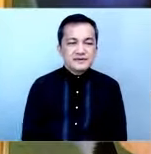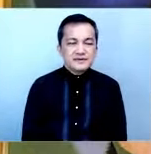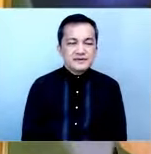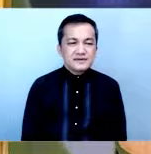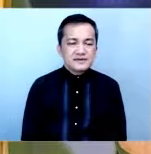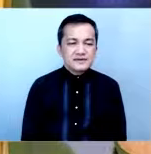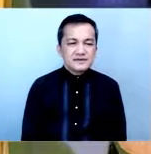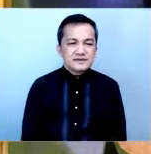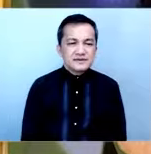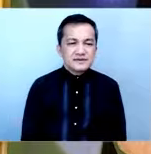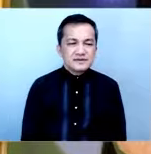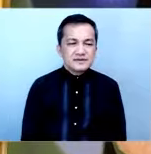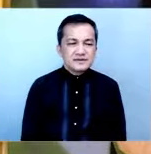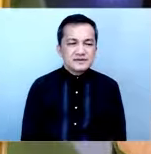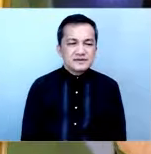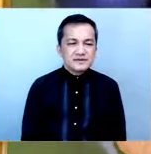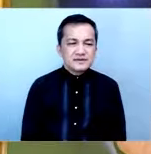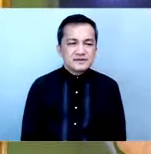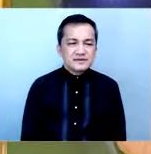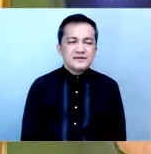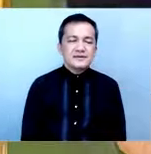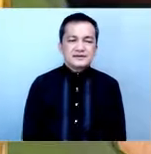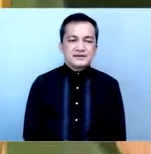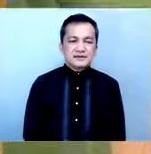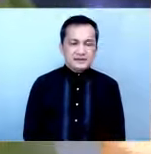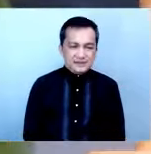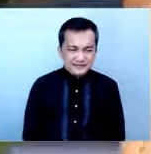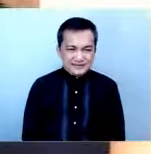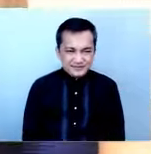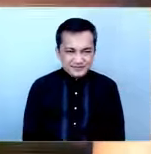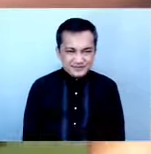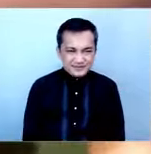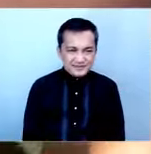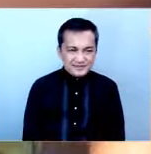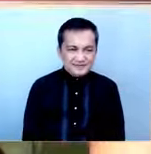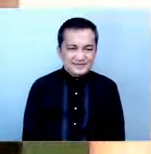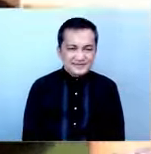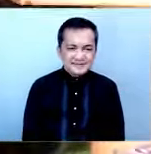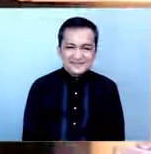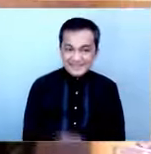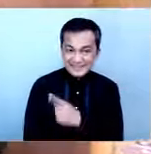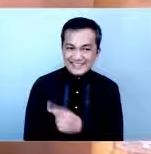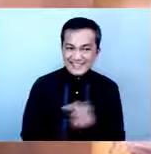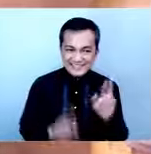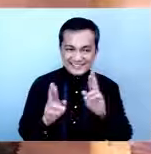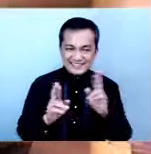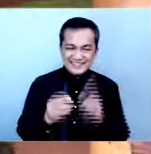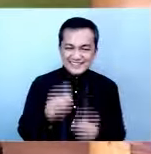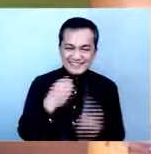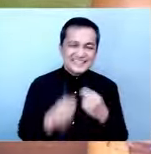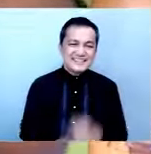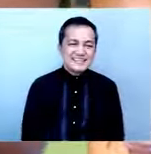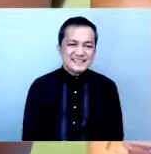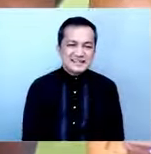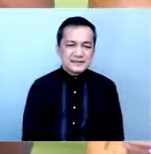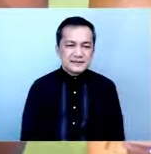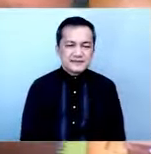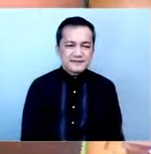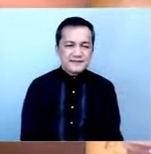pala. Natatapos na. Dahan-dahan niyo pa siya. Hindi pa ready to subo. Excited. Yeah, alam kita eh. Lubo mo na yan eh. Ikaw